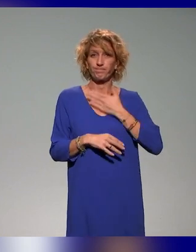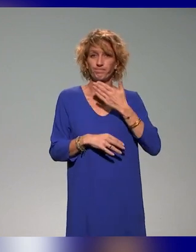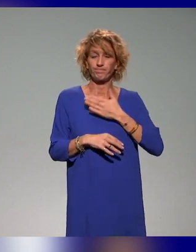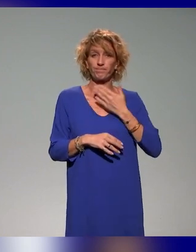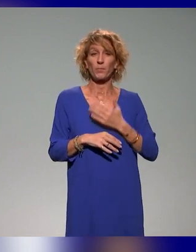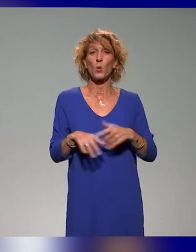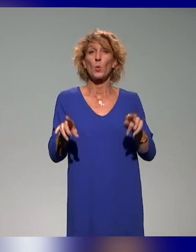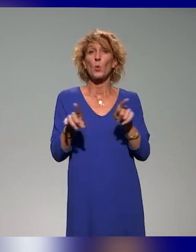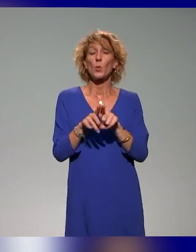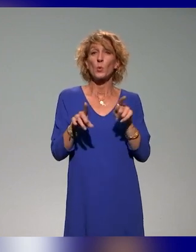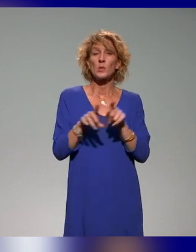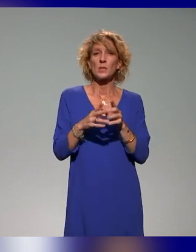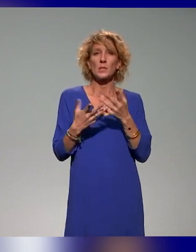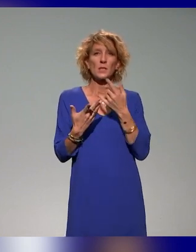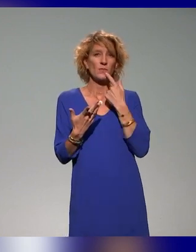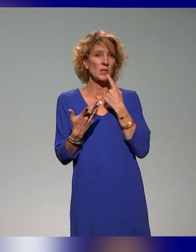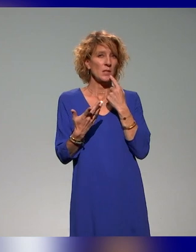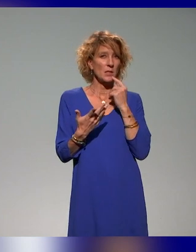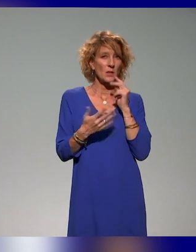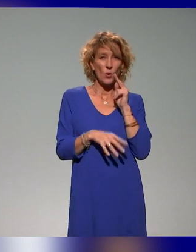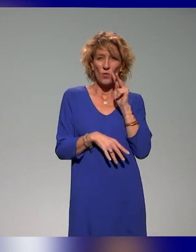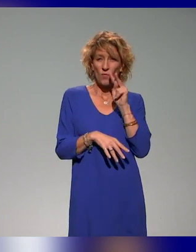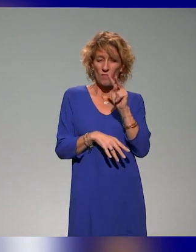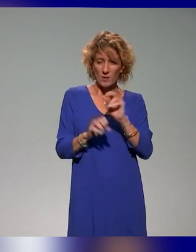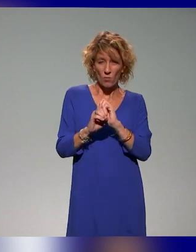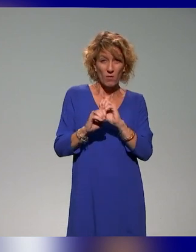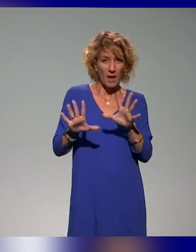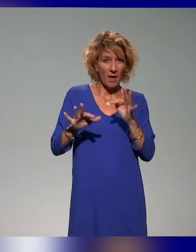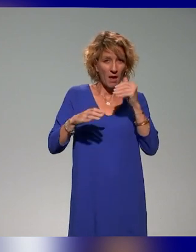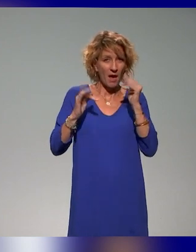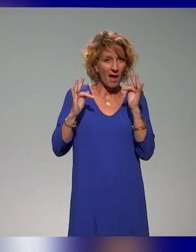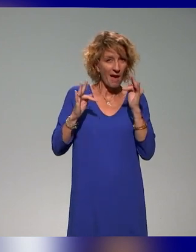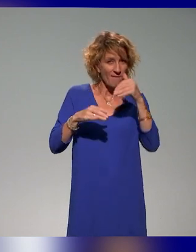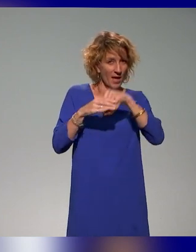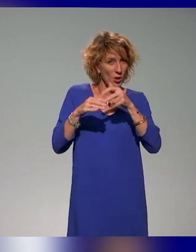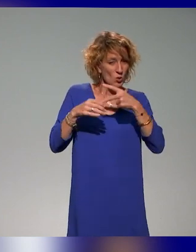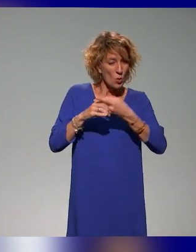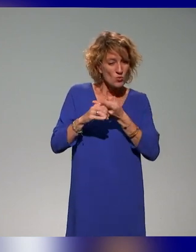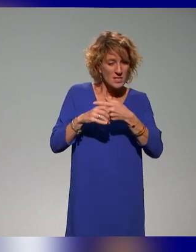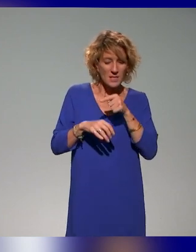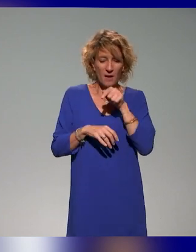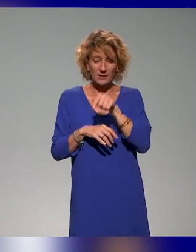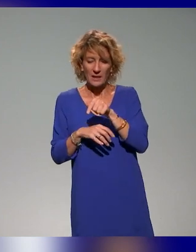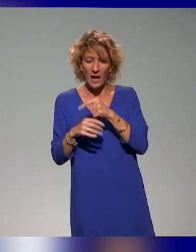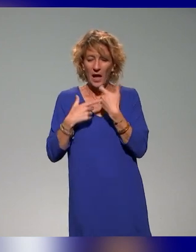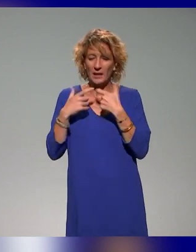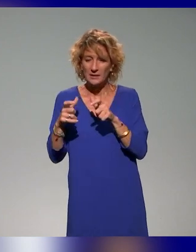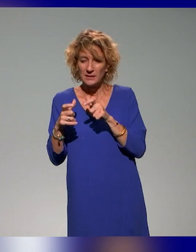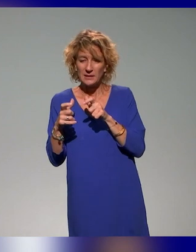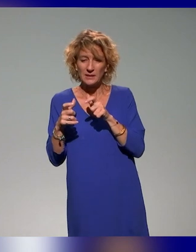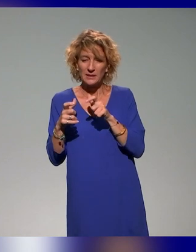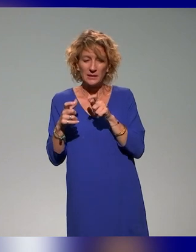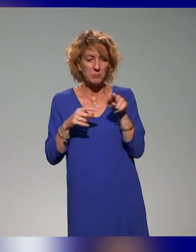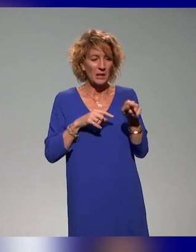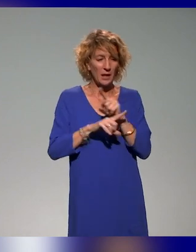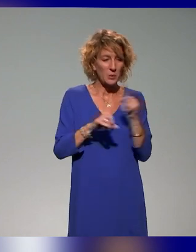d'avoir une bonne vision de, à l'intérieur de l'outil, ce qui est plus ou moins accessible, mais ce qui est aussi plus ou moins